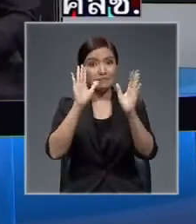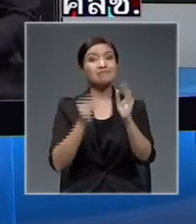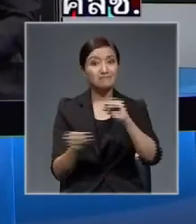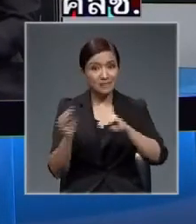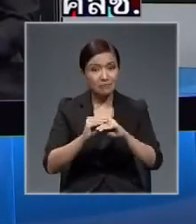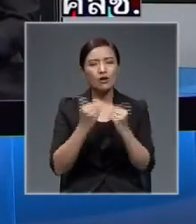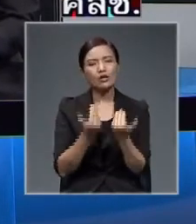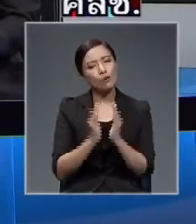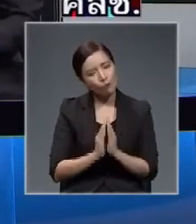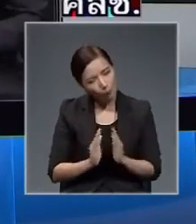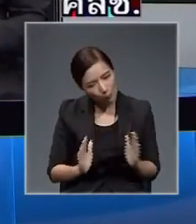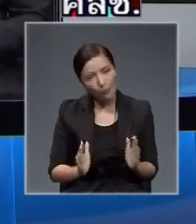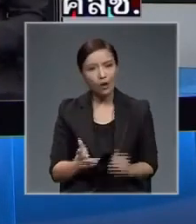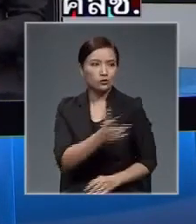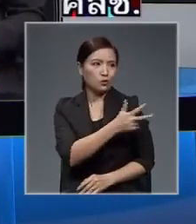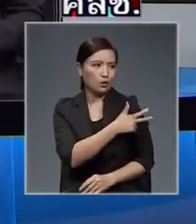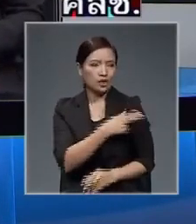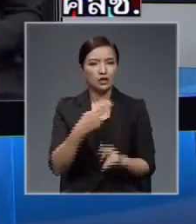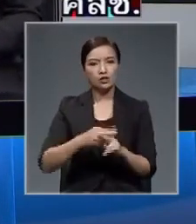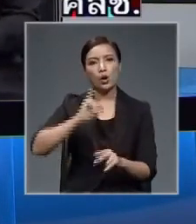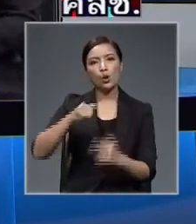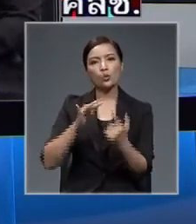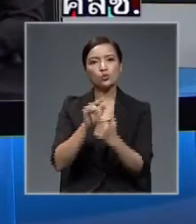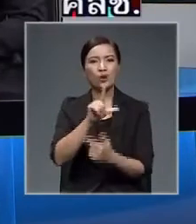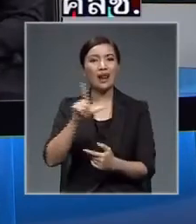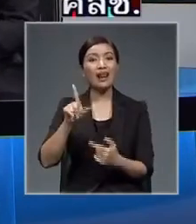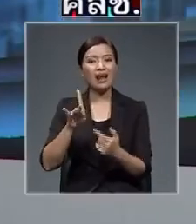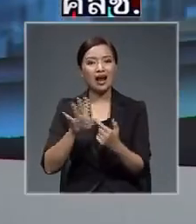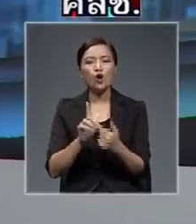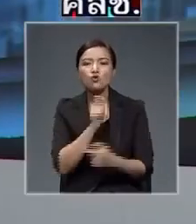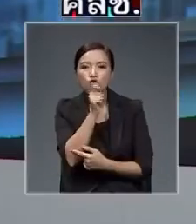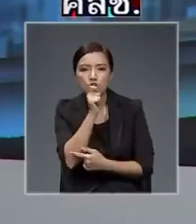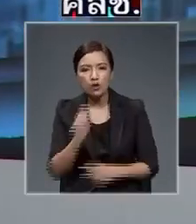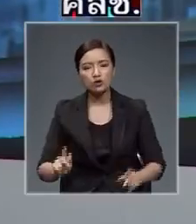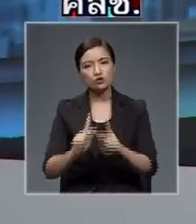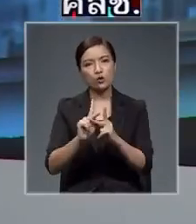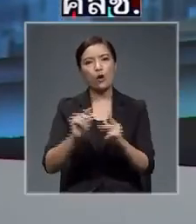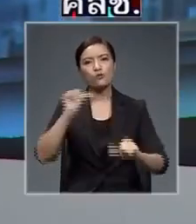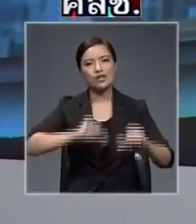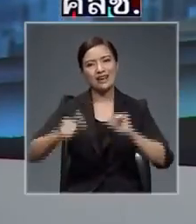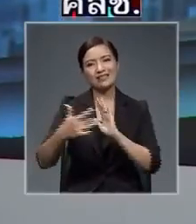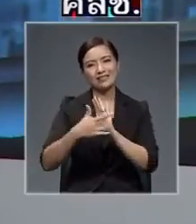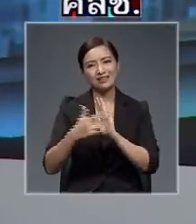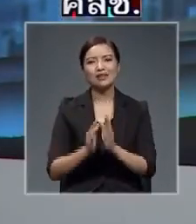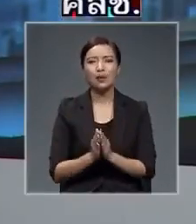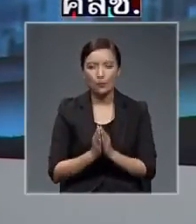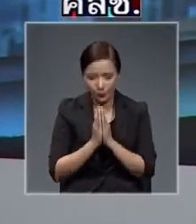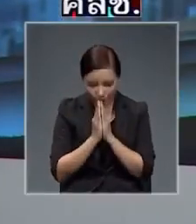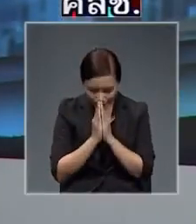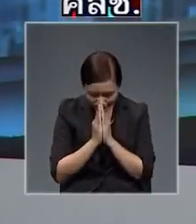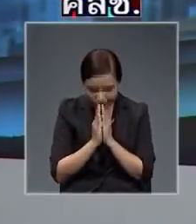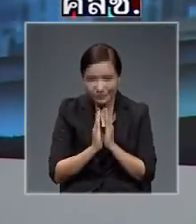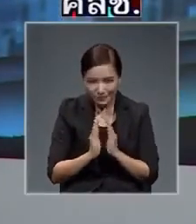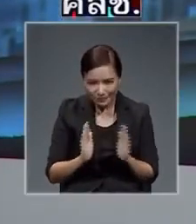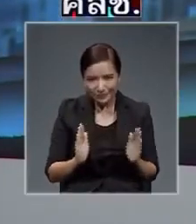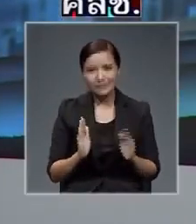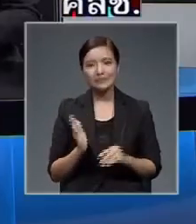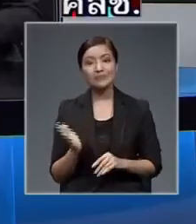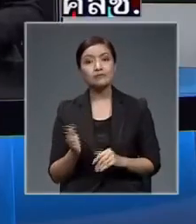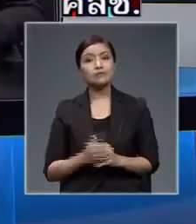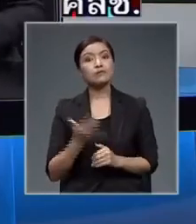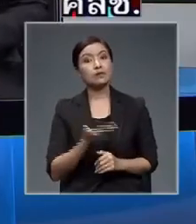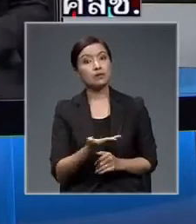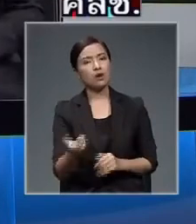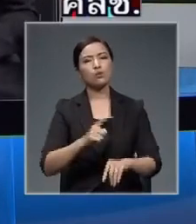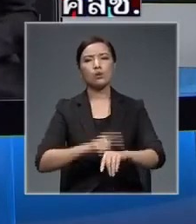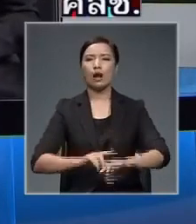วันนี้ขอบพระคุณมากค่ะดร.จุฬารัตน์ตันประเสริฐโฆษกกระทรวงวิทยาศาสตร์และเทคโนโลยีค่ะขอบพระคุณค่ะ ยินดีค่ะ คุณผู้ชมคะ